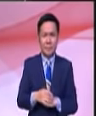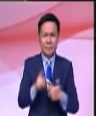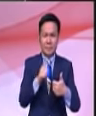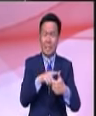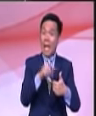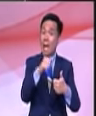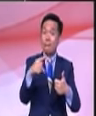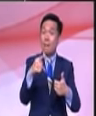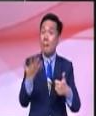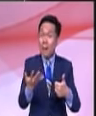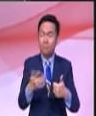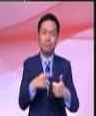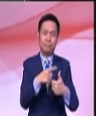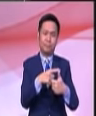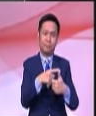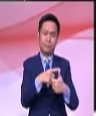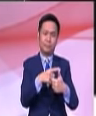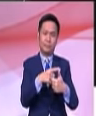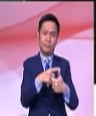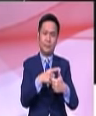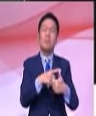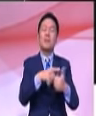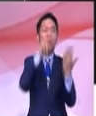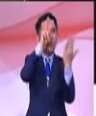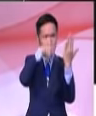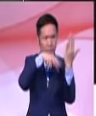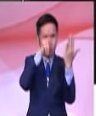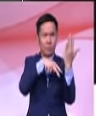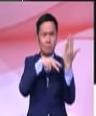perisian yang kita kena masukkan adalah perisian pembaca skrin